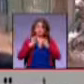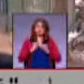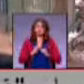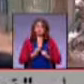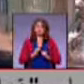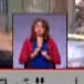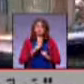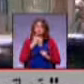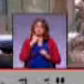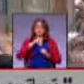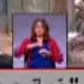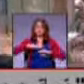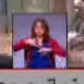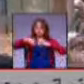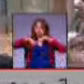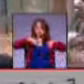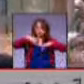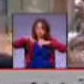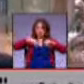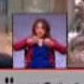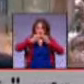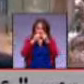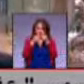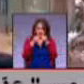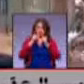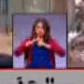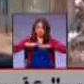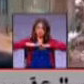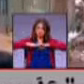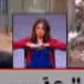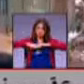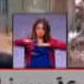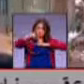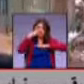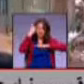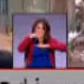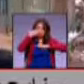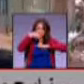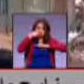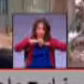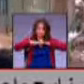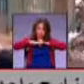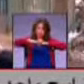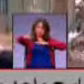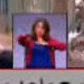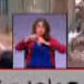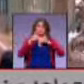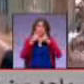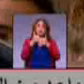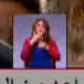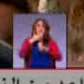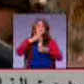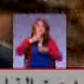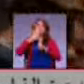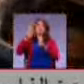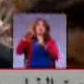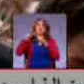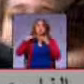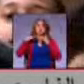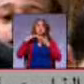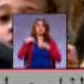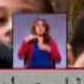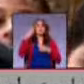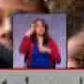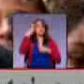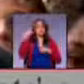سلمت والطريق اترصف وبقت، وبشكرهم على تلبية مشاكلنا ومشاكل القرية بالكامل. انا طبعا سعيد